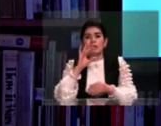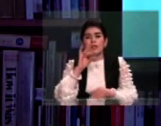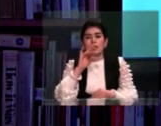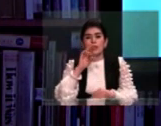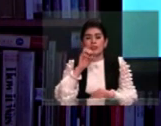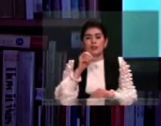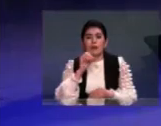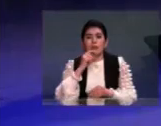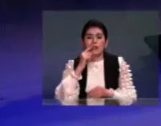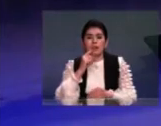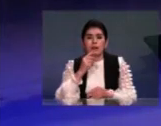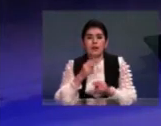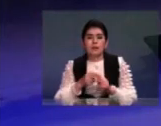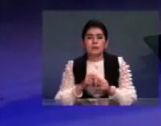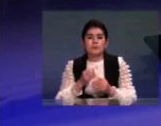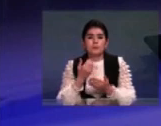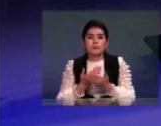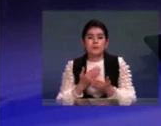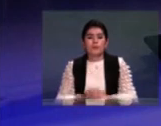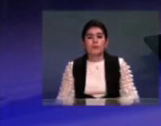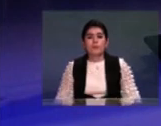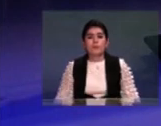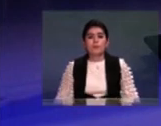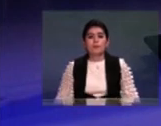intensivligi deb ataymiz.